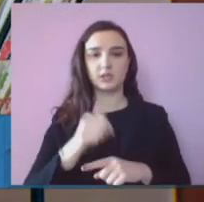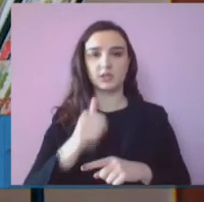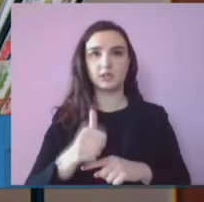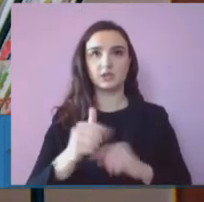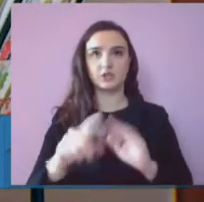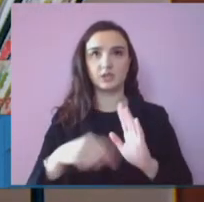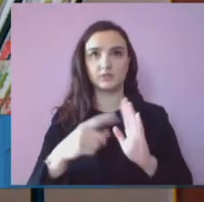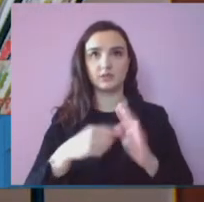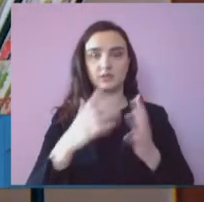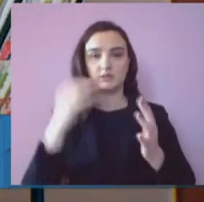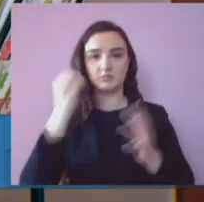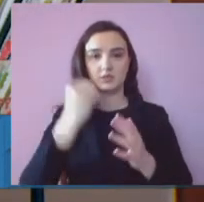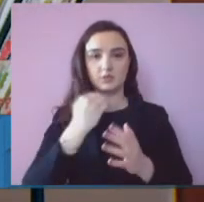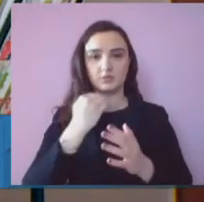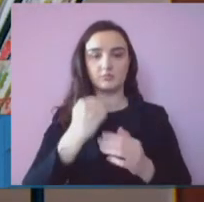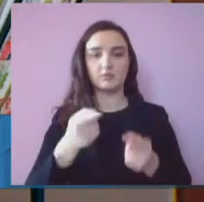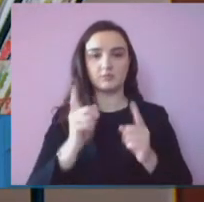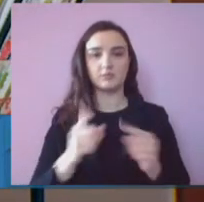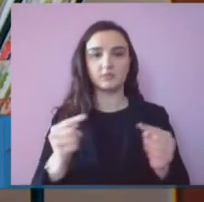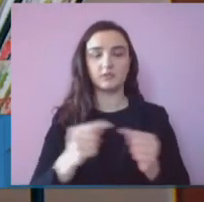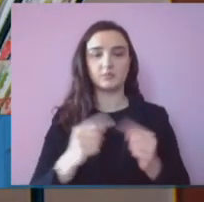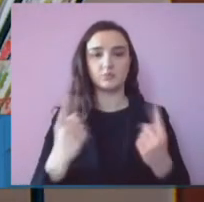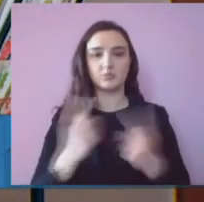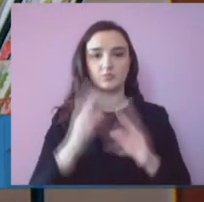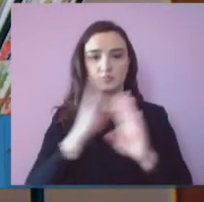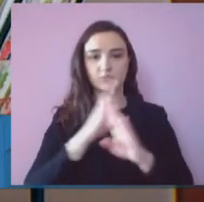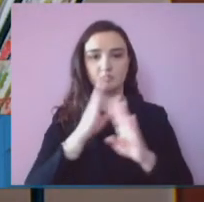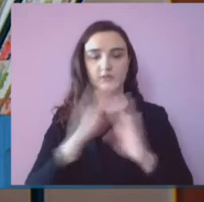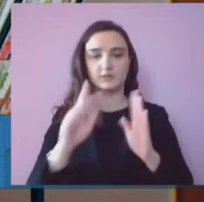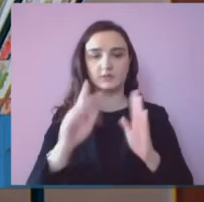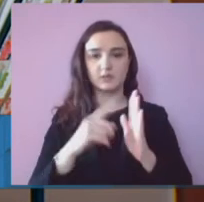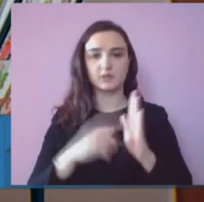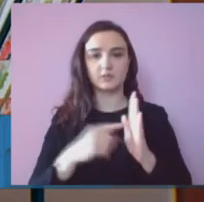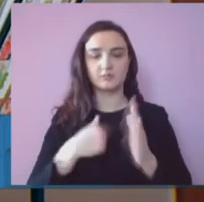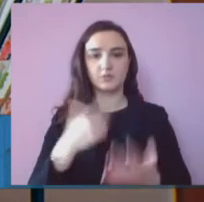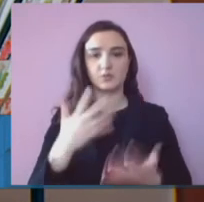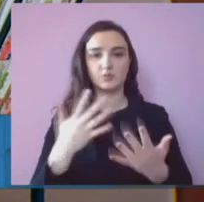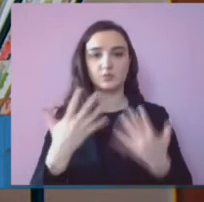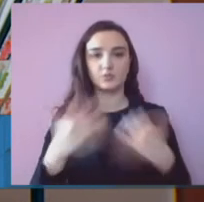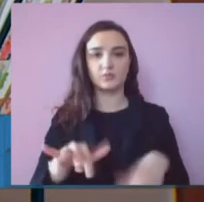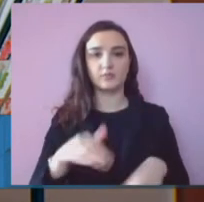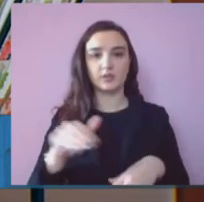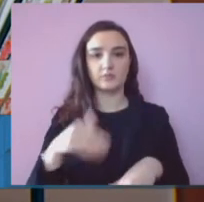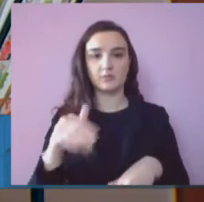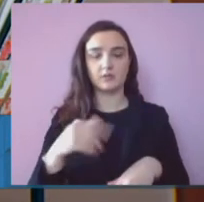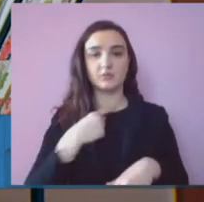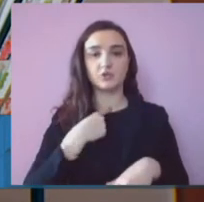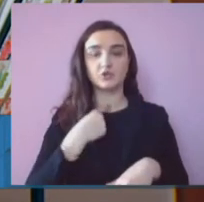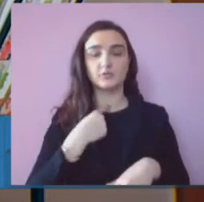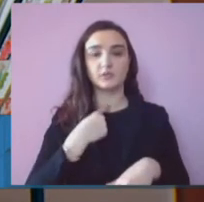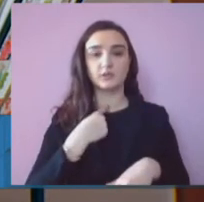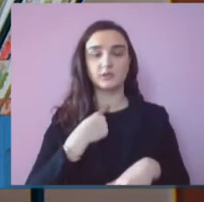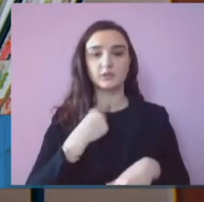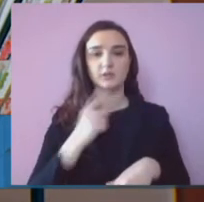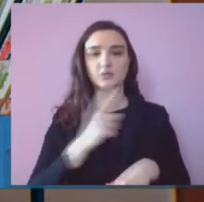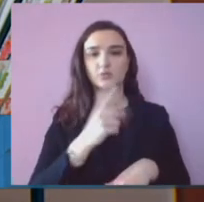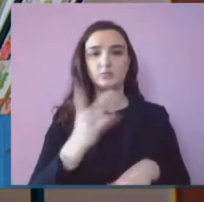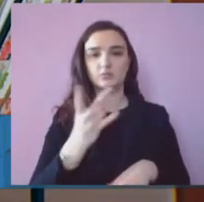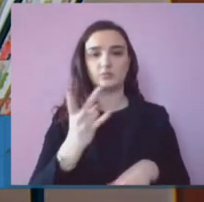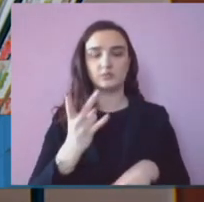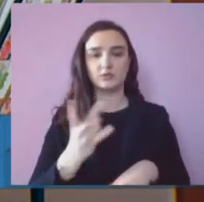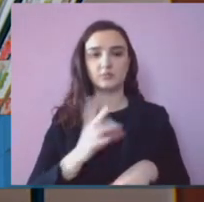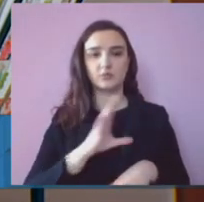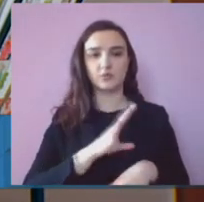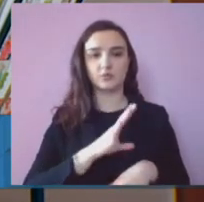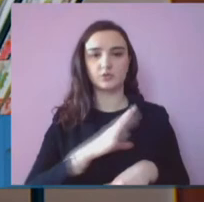მადლობა. მართლაც ბუნებრივად გება საკითხი, მე თუ უკვე აღარ მაქვს ფარისებრი ჯირკვალი, რატომ უნდა გქონდეს